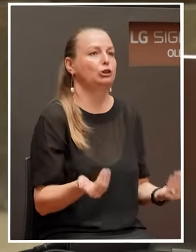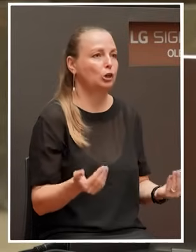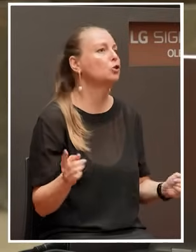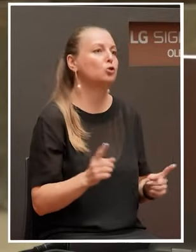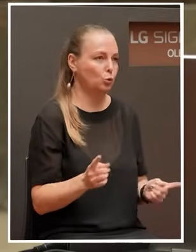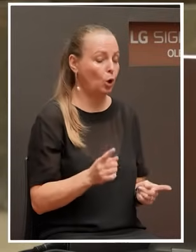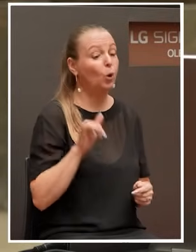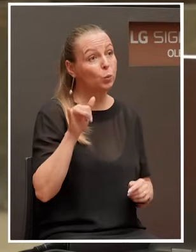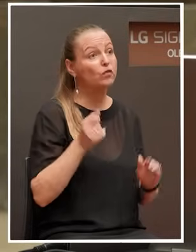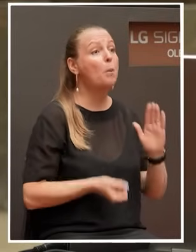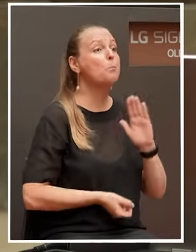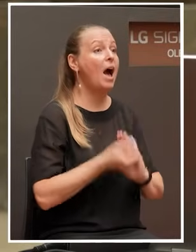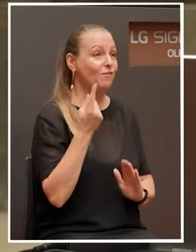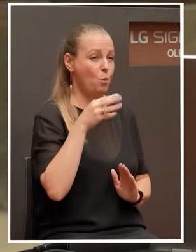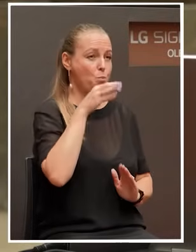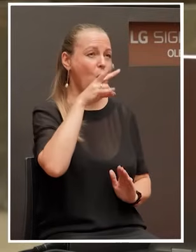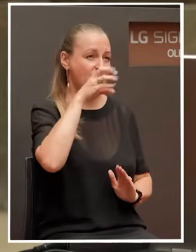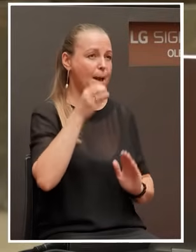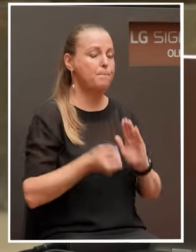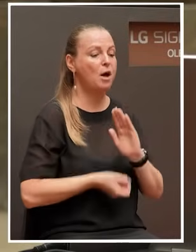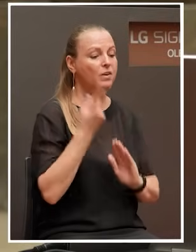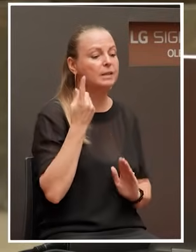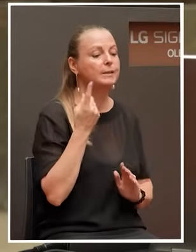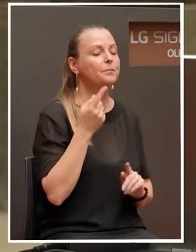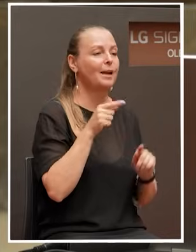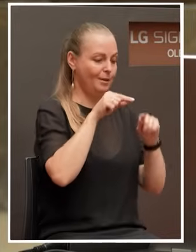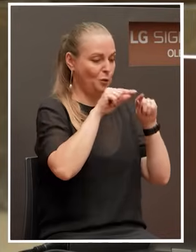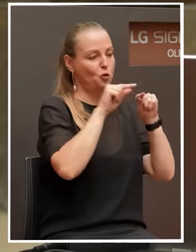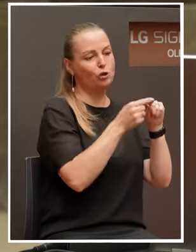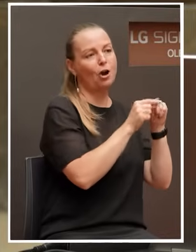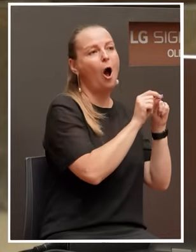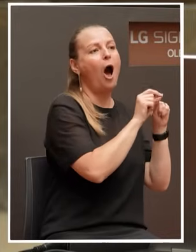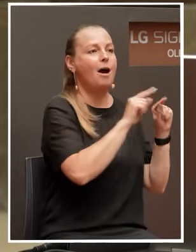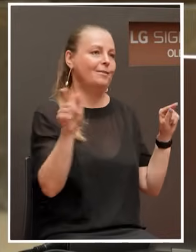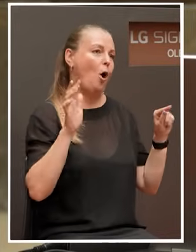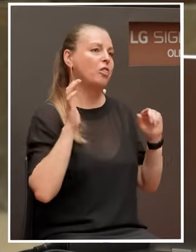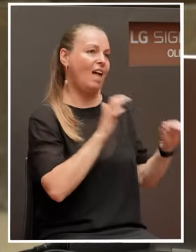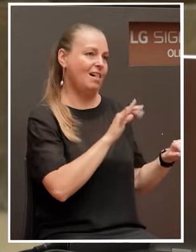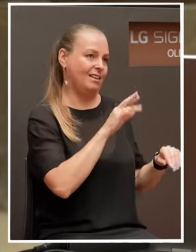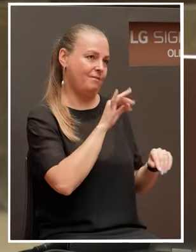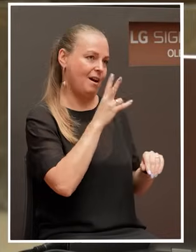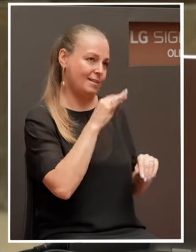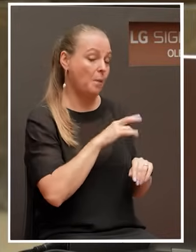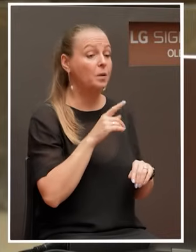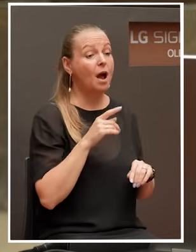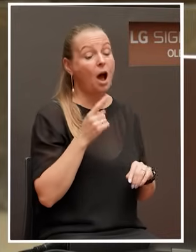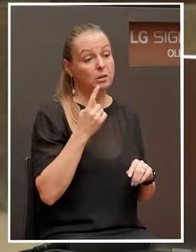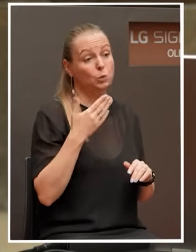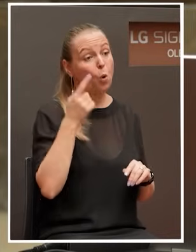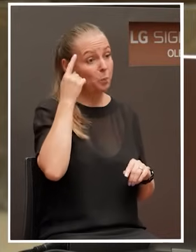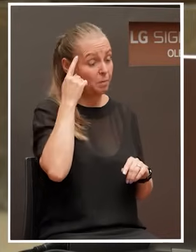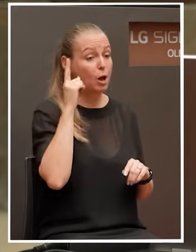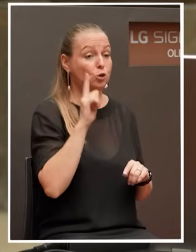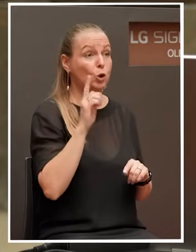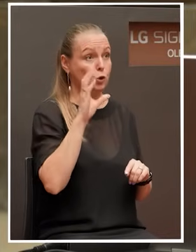Очевидно, что у него появляется такая вот точка отталкивания. С одной стороны, он прекрасно понимает, что Сера –